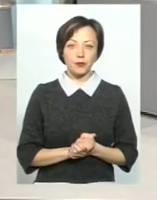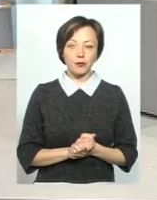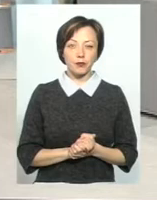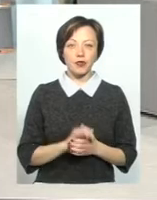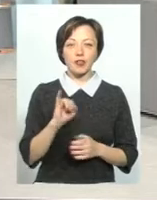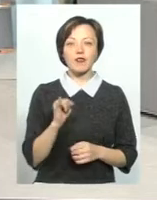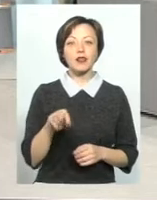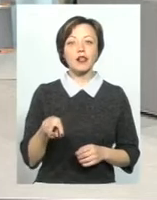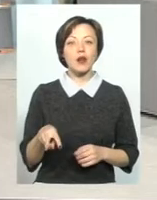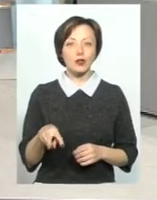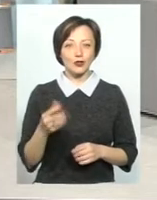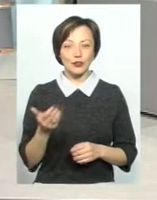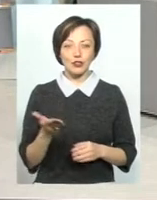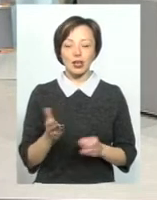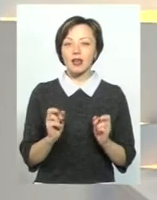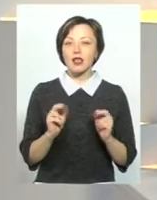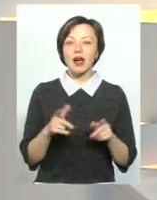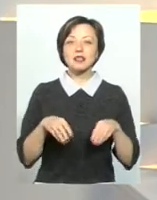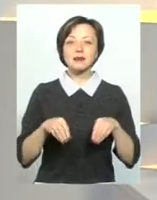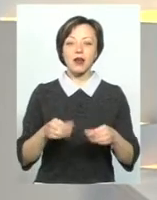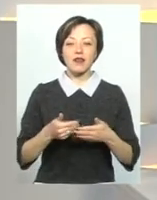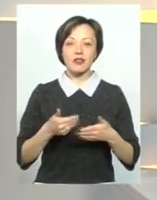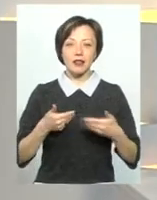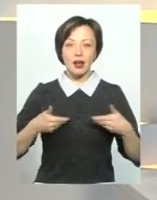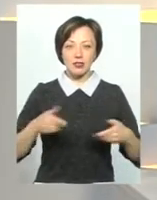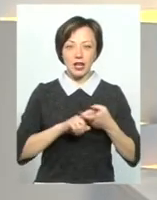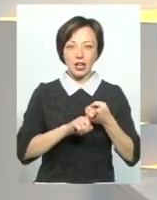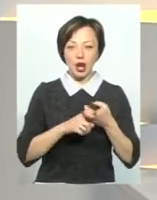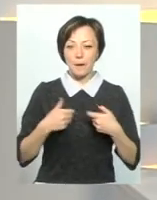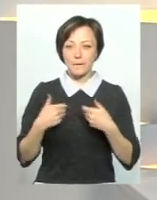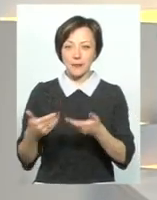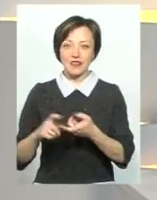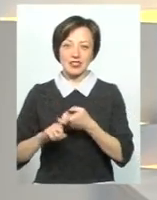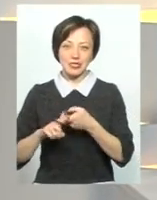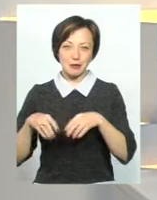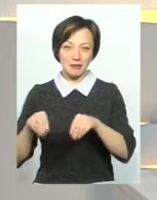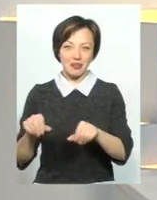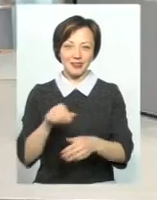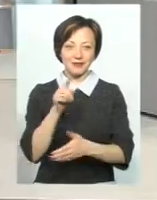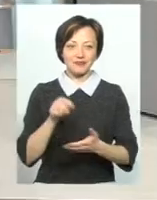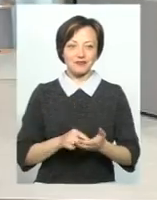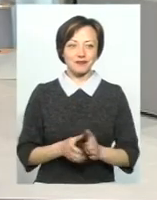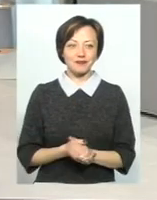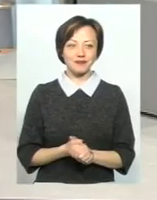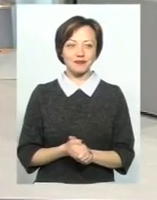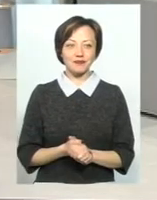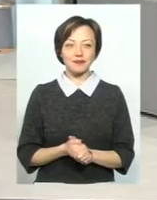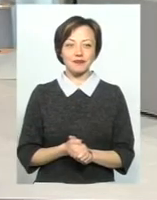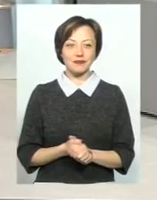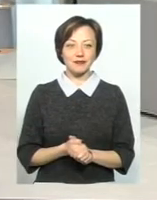Іване Леонідовичу, наскільки земля від нас залежить, а ми від землі? Ну, знаєте, ще раз